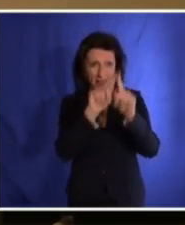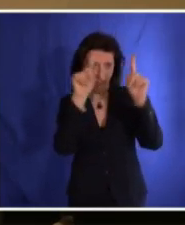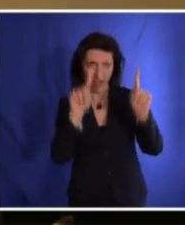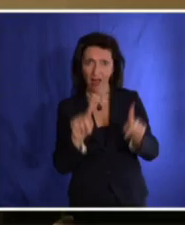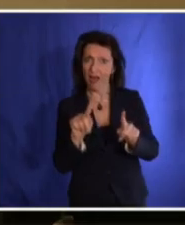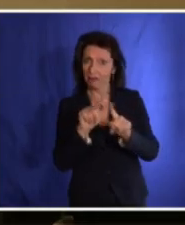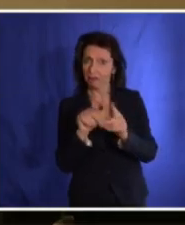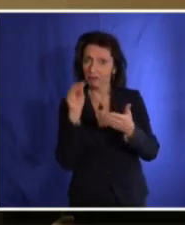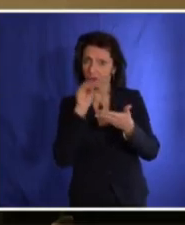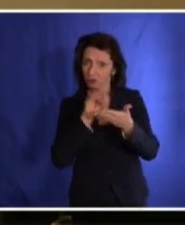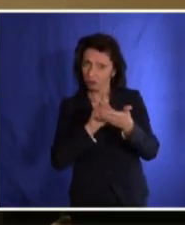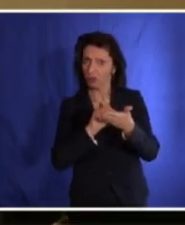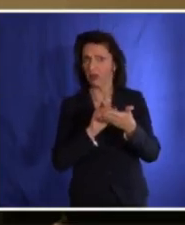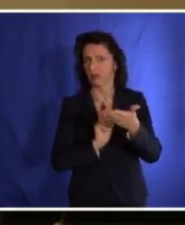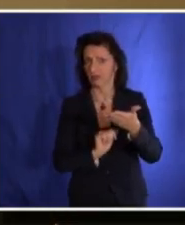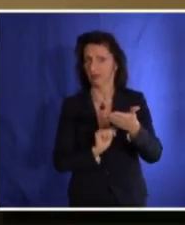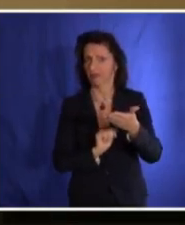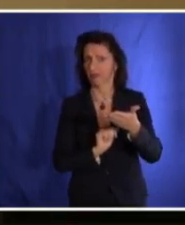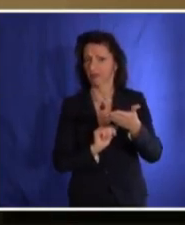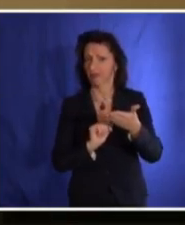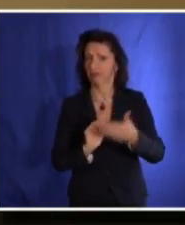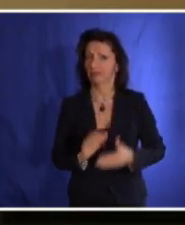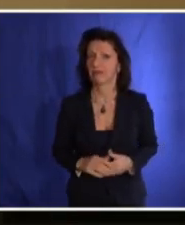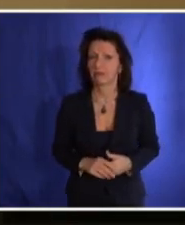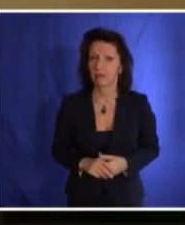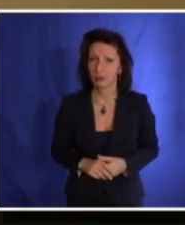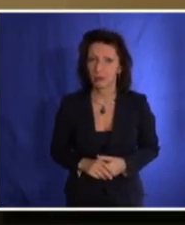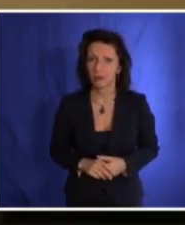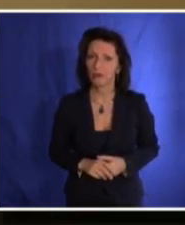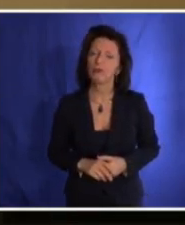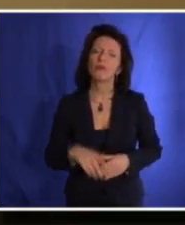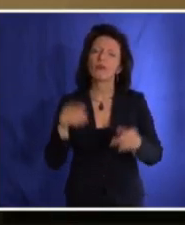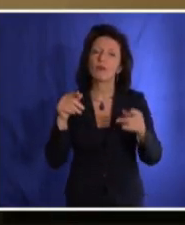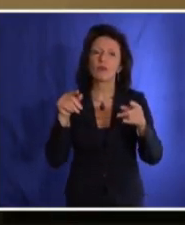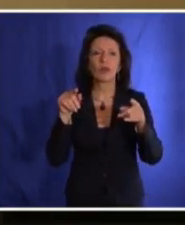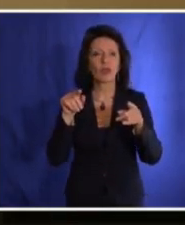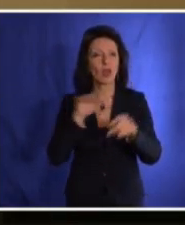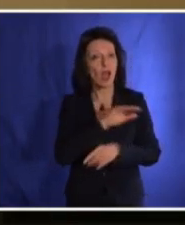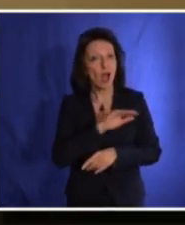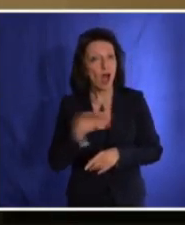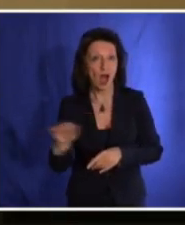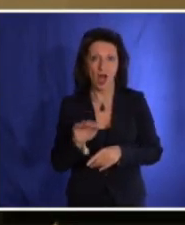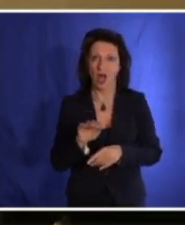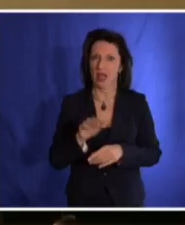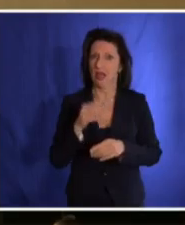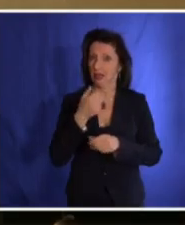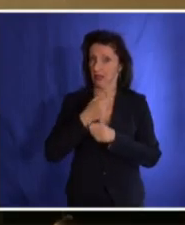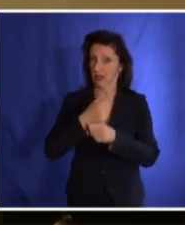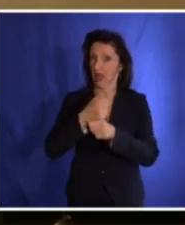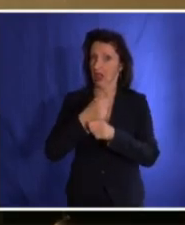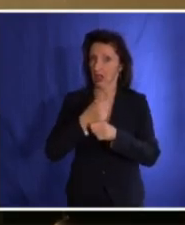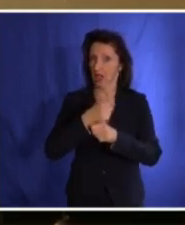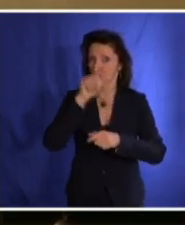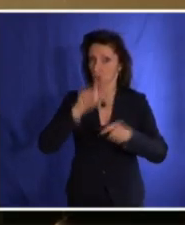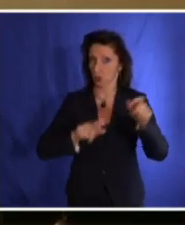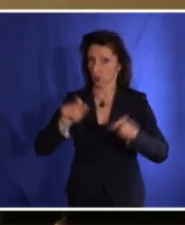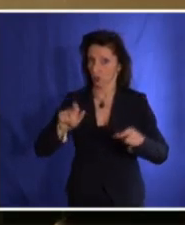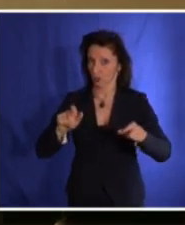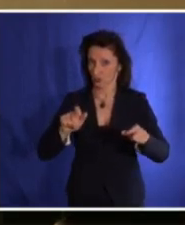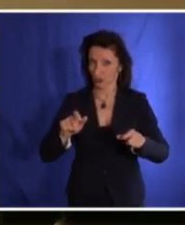Vermerk festgehalten. Darüber hinaus haben alle beschließenden Delegierten ein